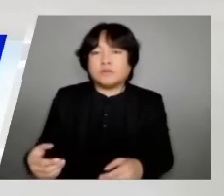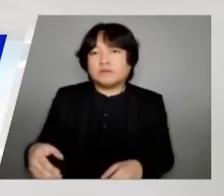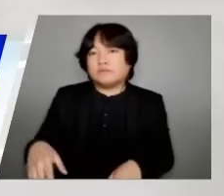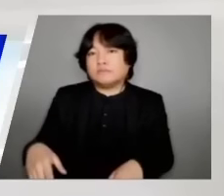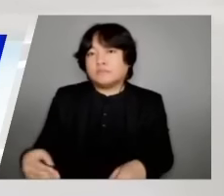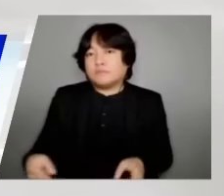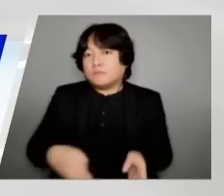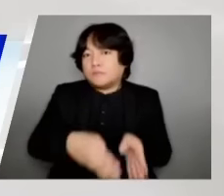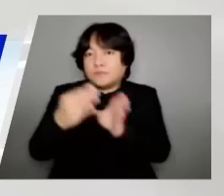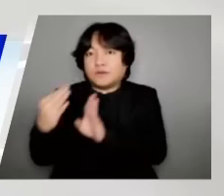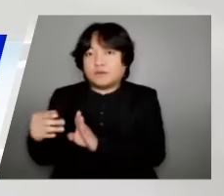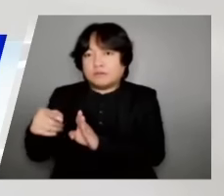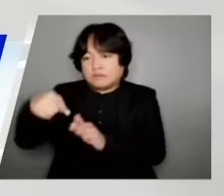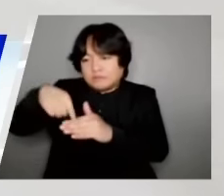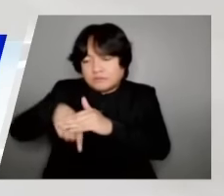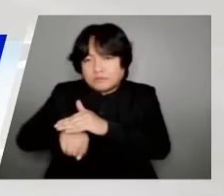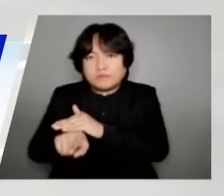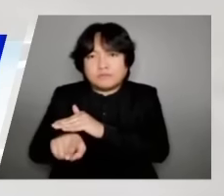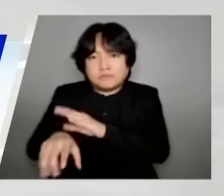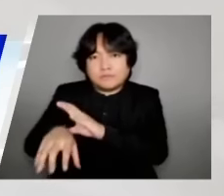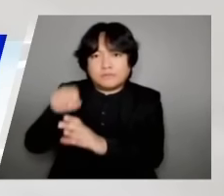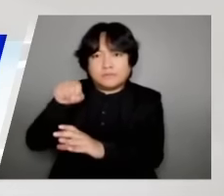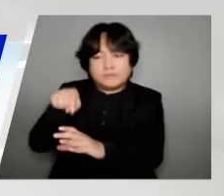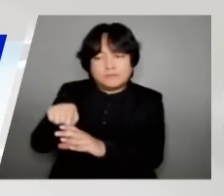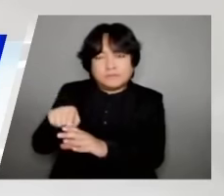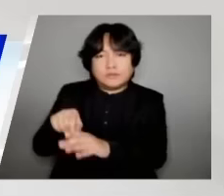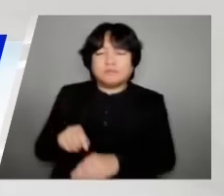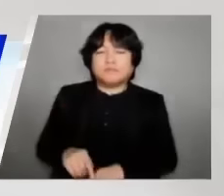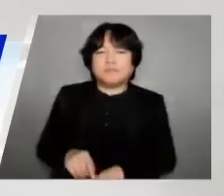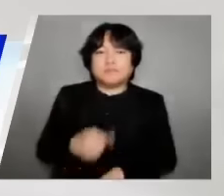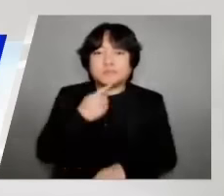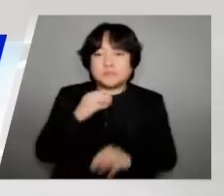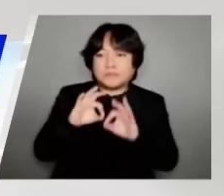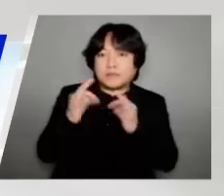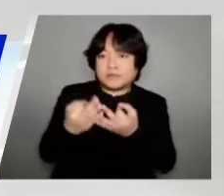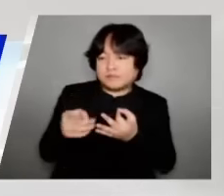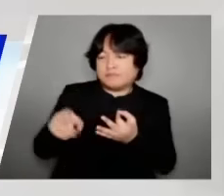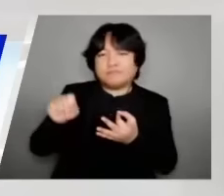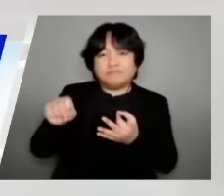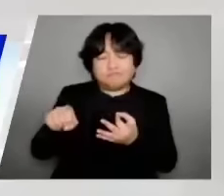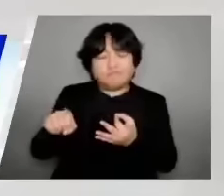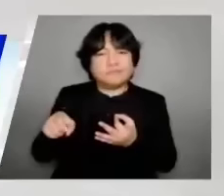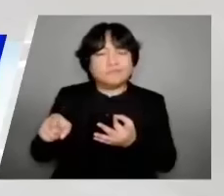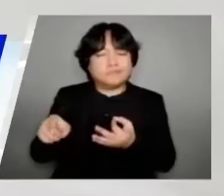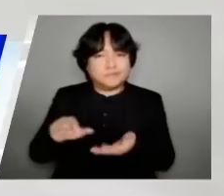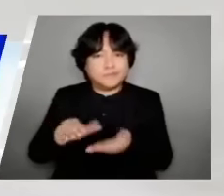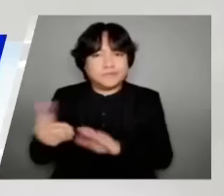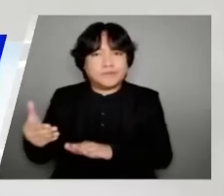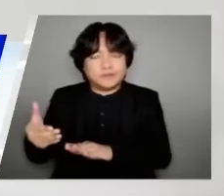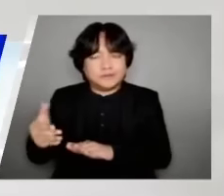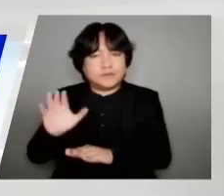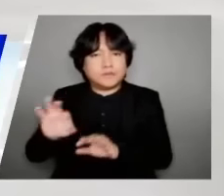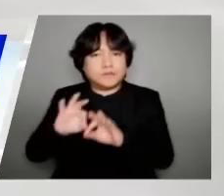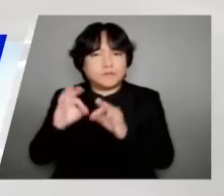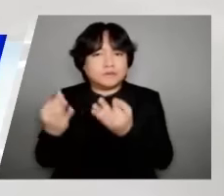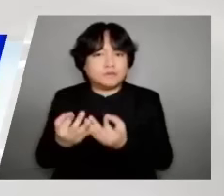ng pamilya na sa isa sa mga kaanak nga nila ang bangkay. Di madali ang rescue operation lalo't mayat mayang malakas ang